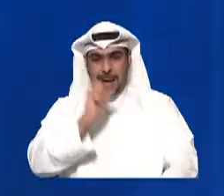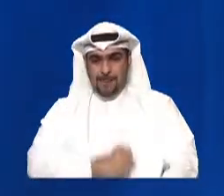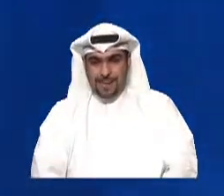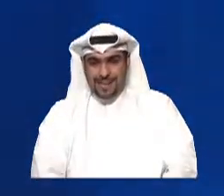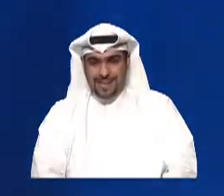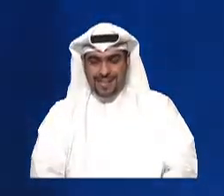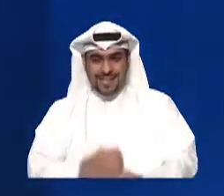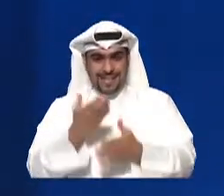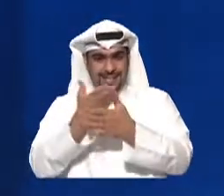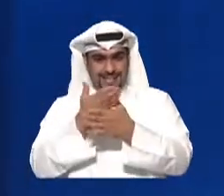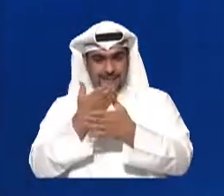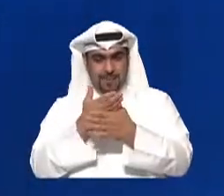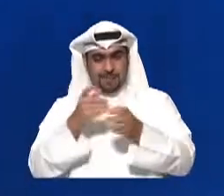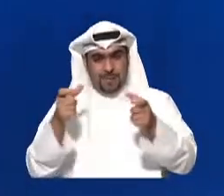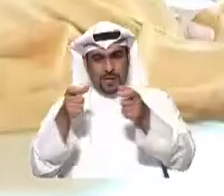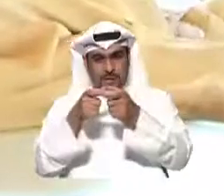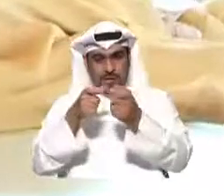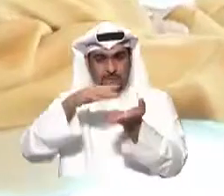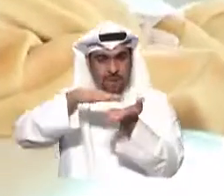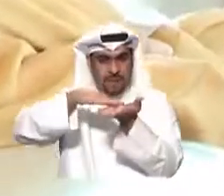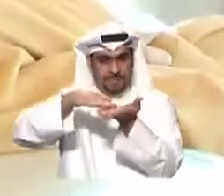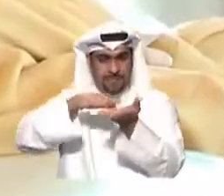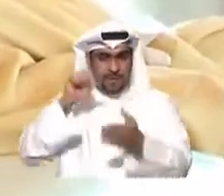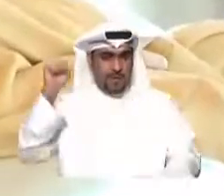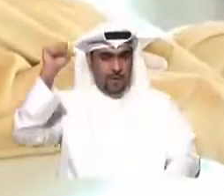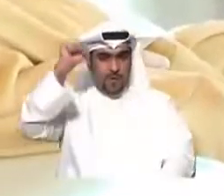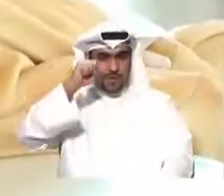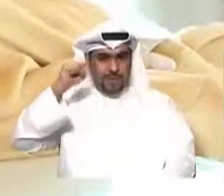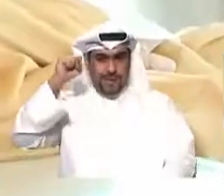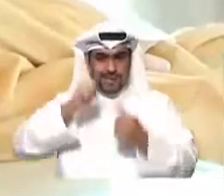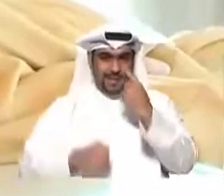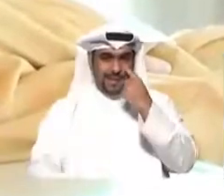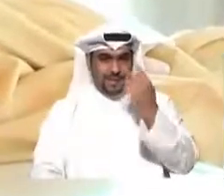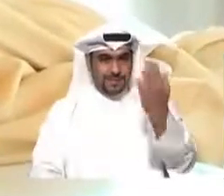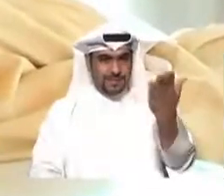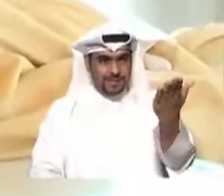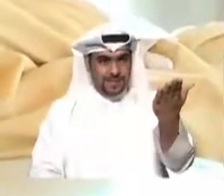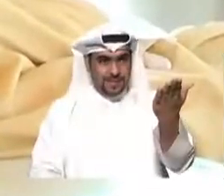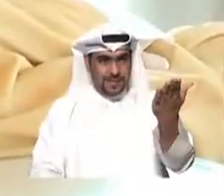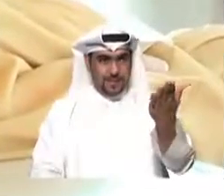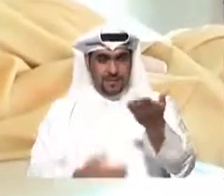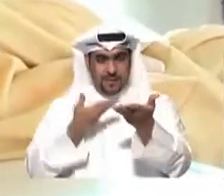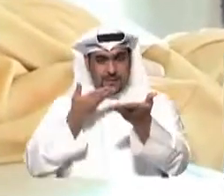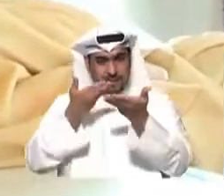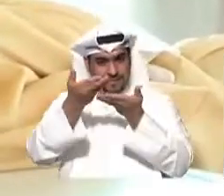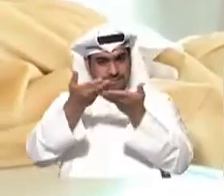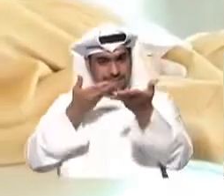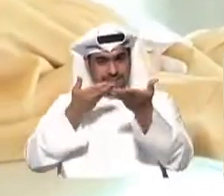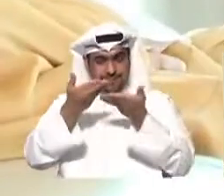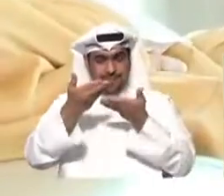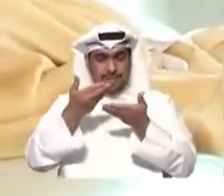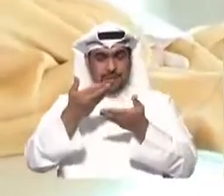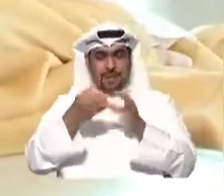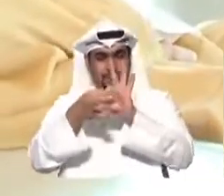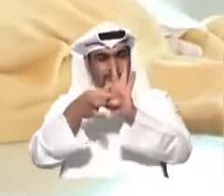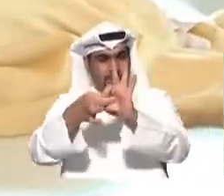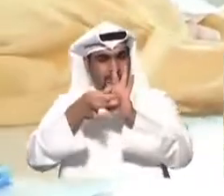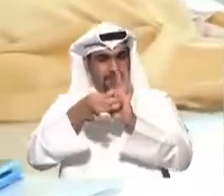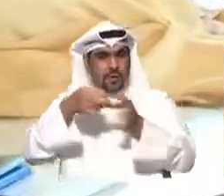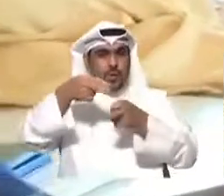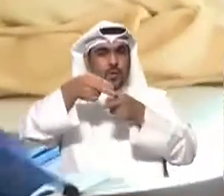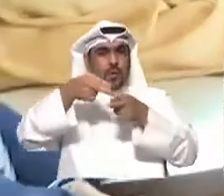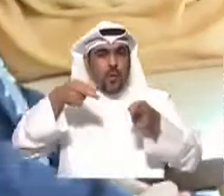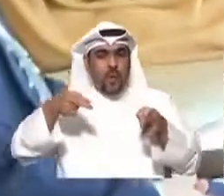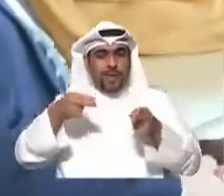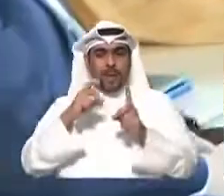الدولي آسيا الوسطى وجنوب آسيا. وتم خلال اللقاء استعراض أوجه العلاقات الثنائية الوثيقة